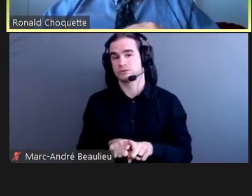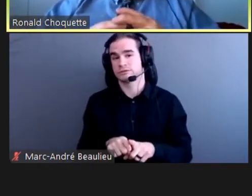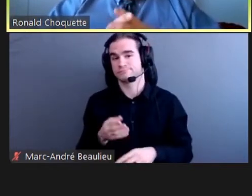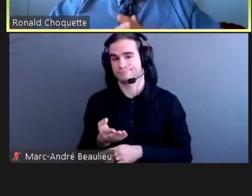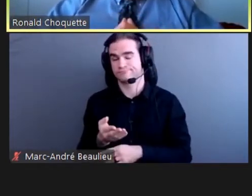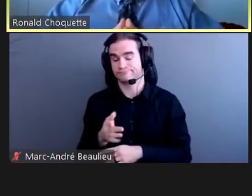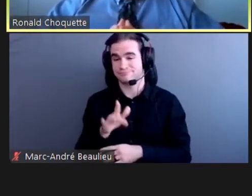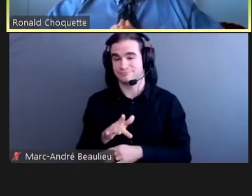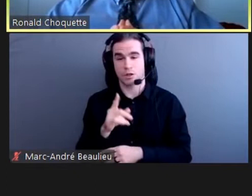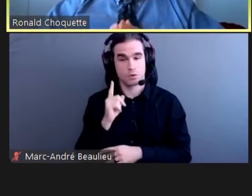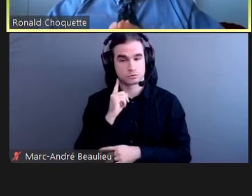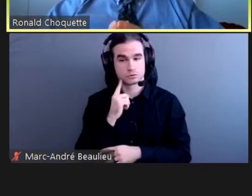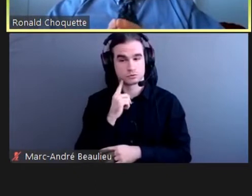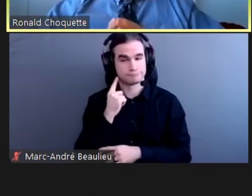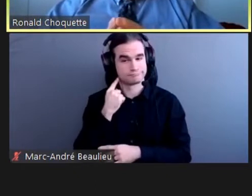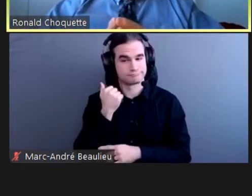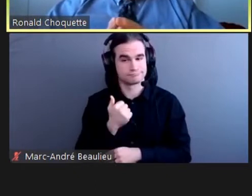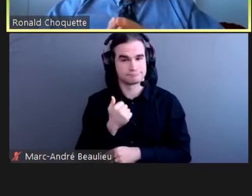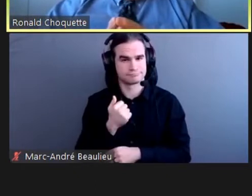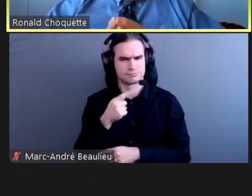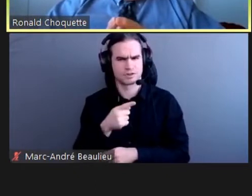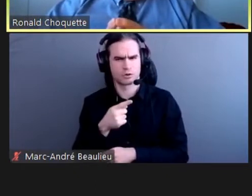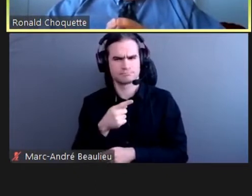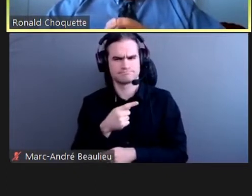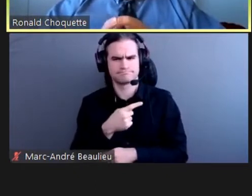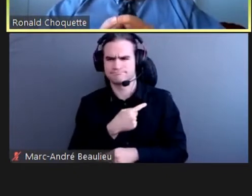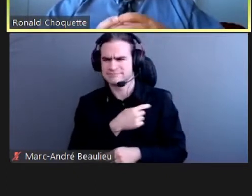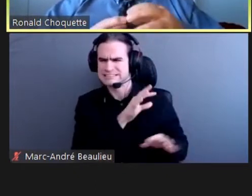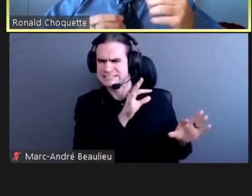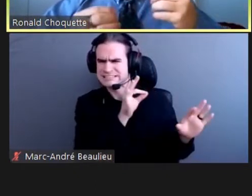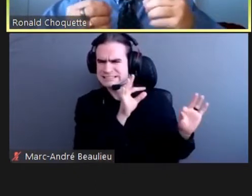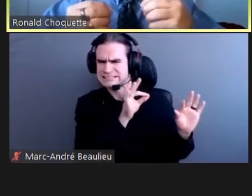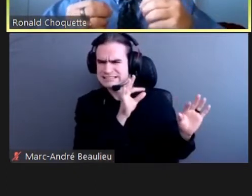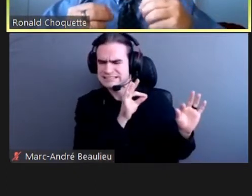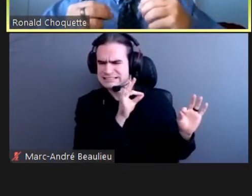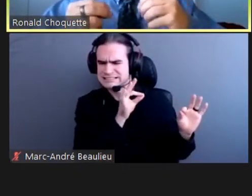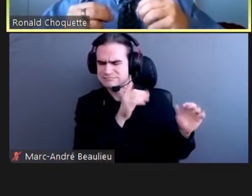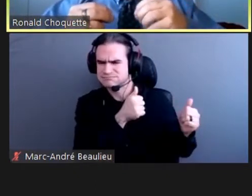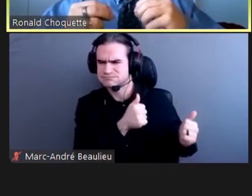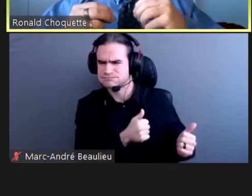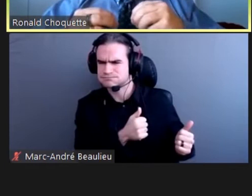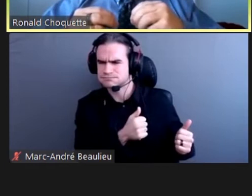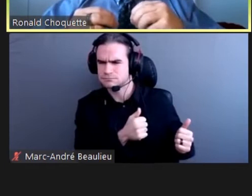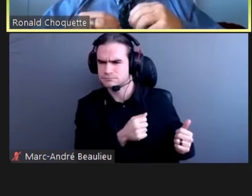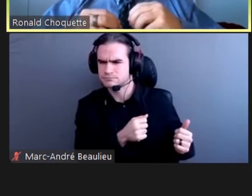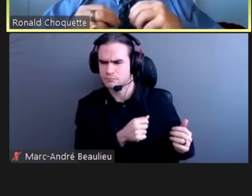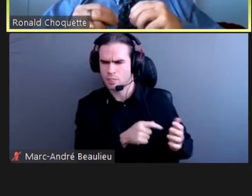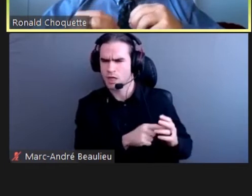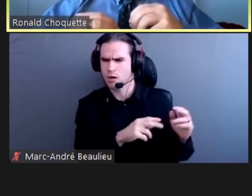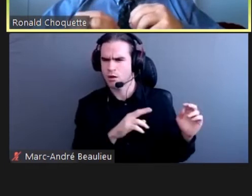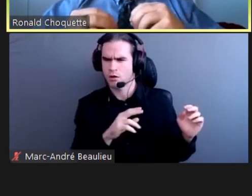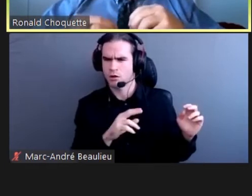problème d'audition, c'est ce qu'on appelle la perte de sélectivité. OK? La personne a la difficulté à entendre certains